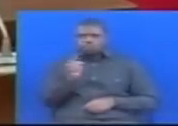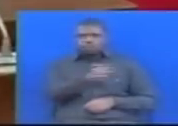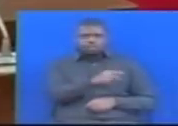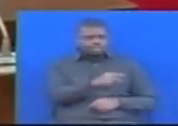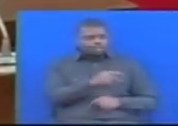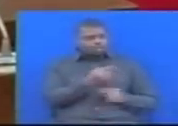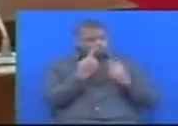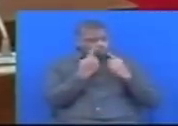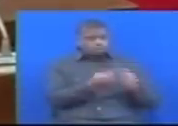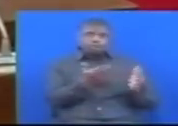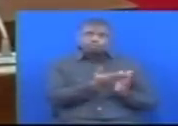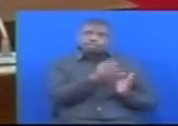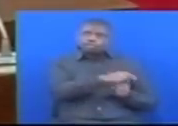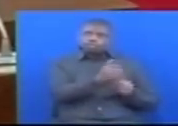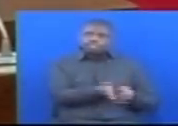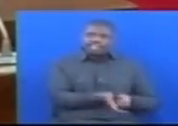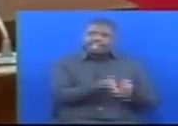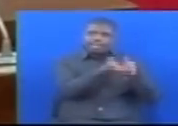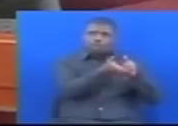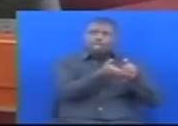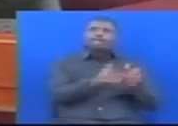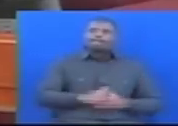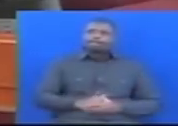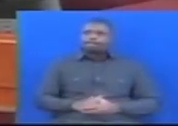hiyo ili iweze kusaidiwa inavyotakiwa.